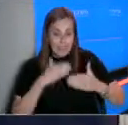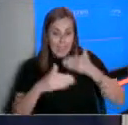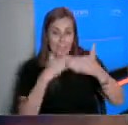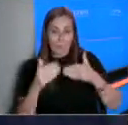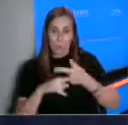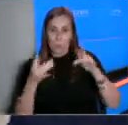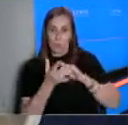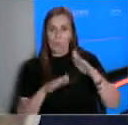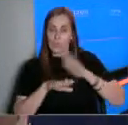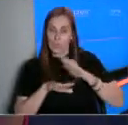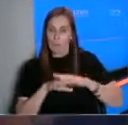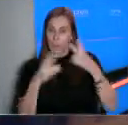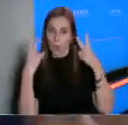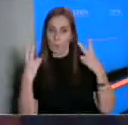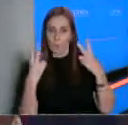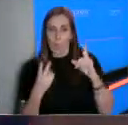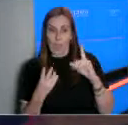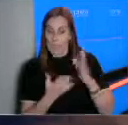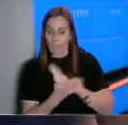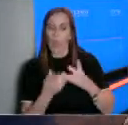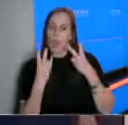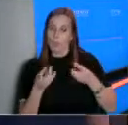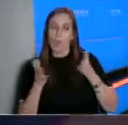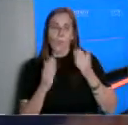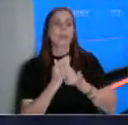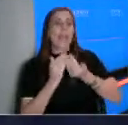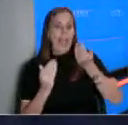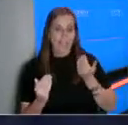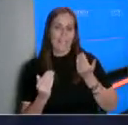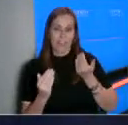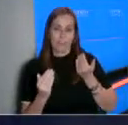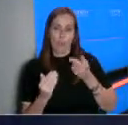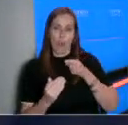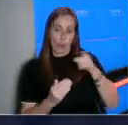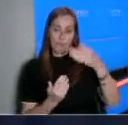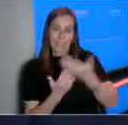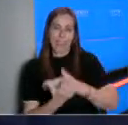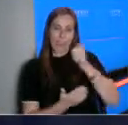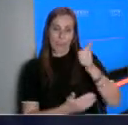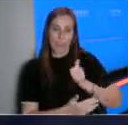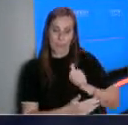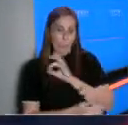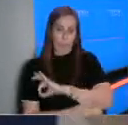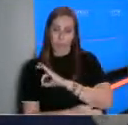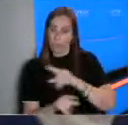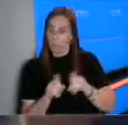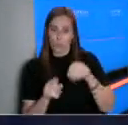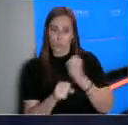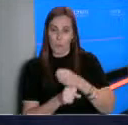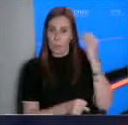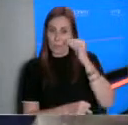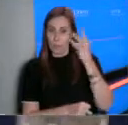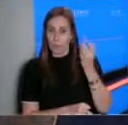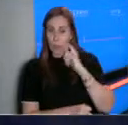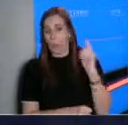מיני מקומות של תפקידי מפתח. אז ההכנה חשובה מאוד לפני שהם בכלל מגיעים לצו ראשון בתיכונים, כמו שעושים בבתי